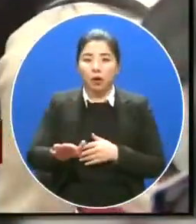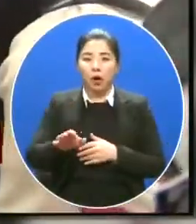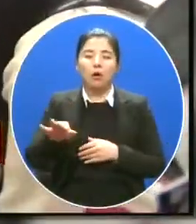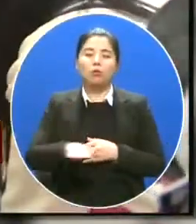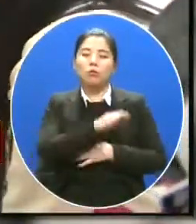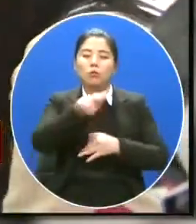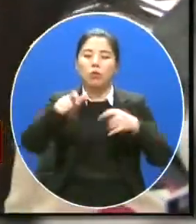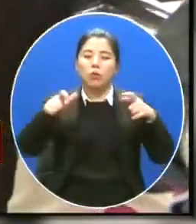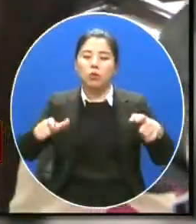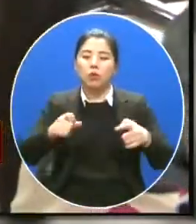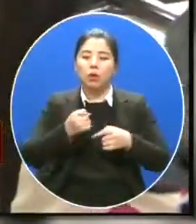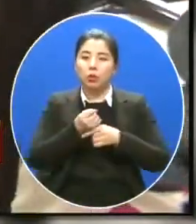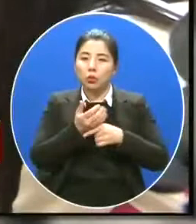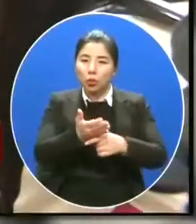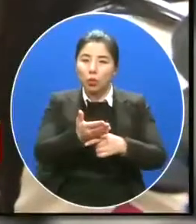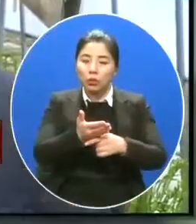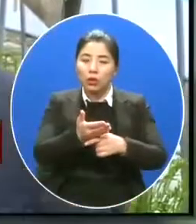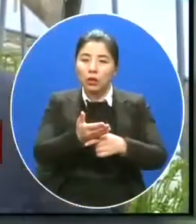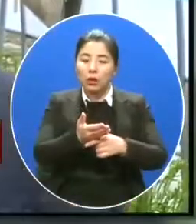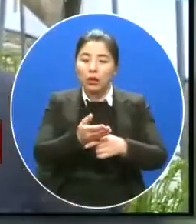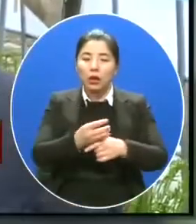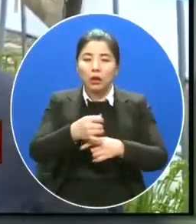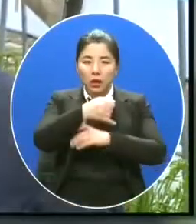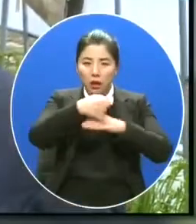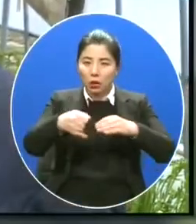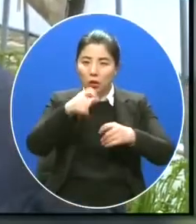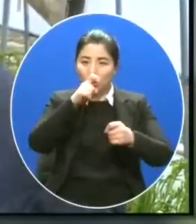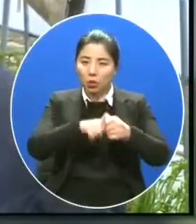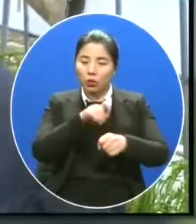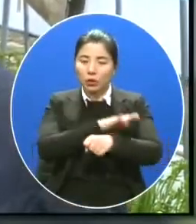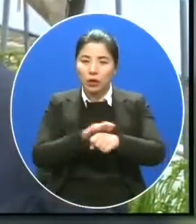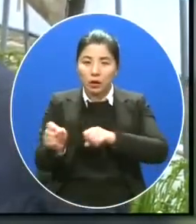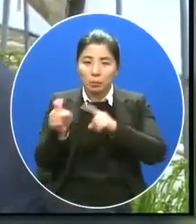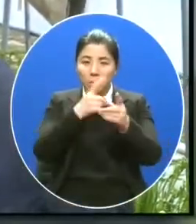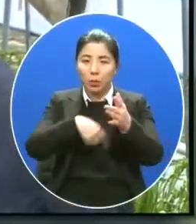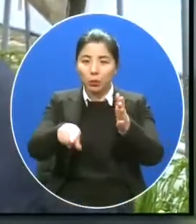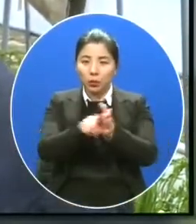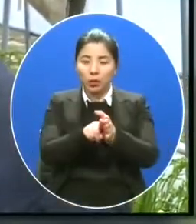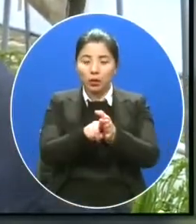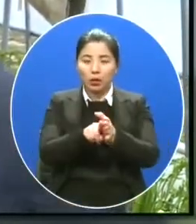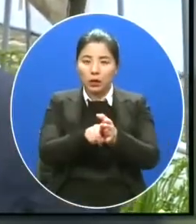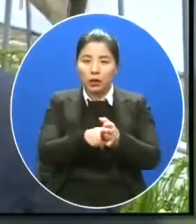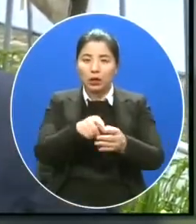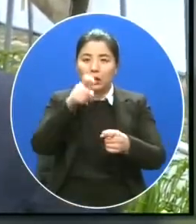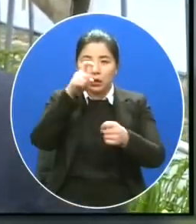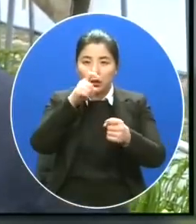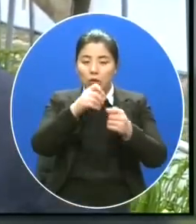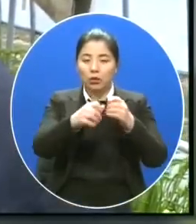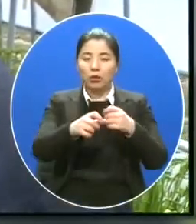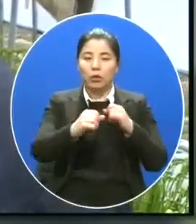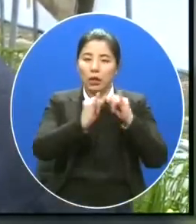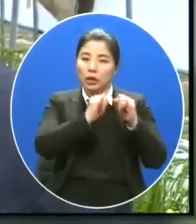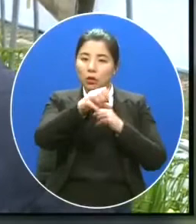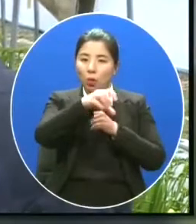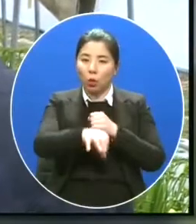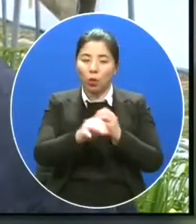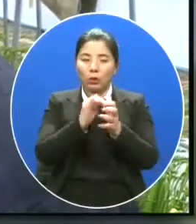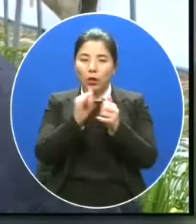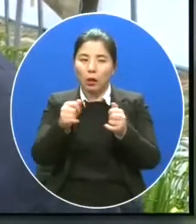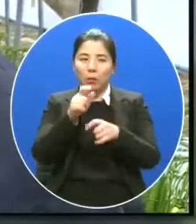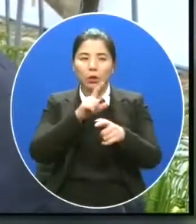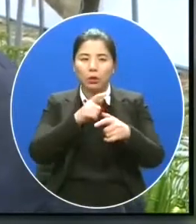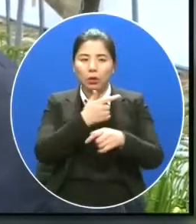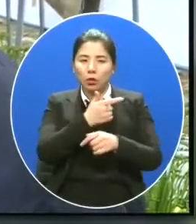다만 우리 지역의 소식을 전하는 코너라는 기획 취지를 잘 살리려면 취재 지역이나